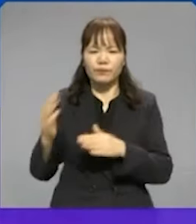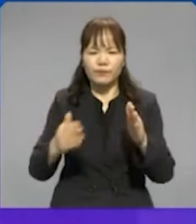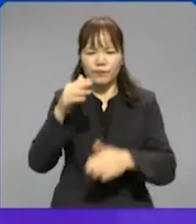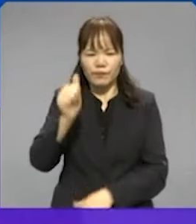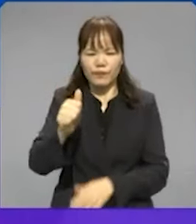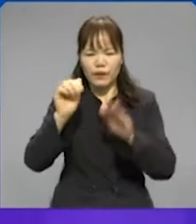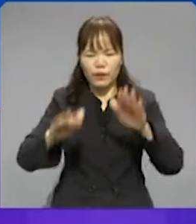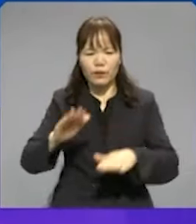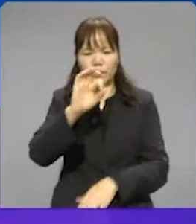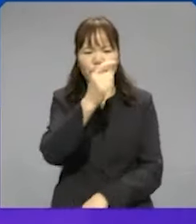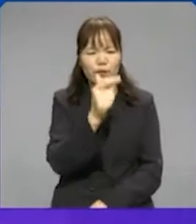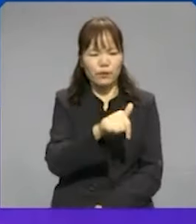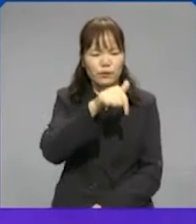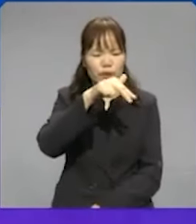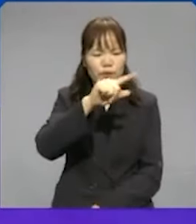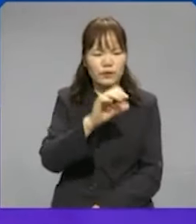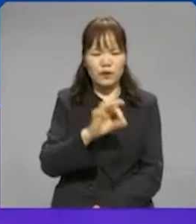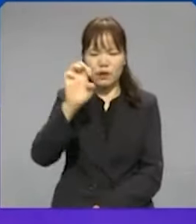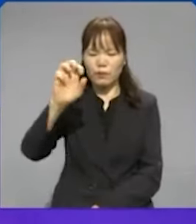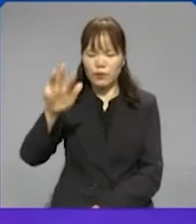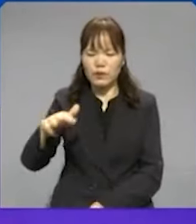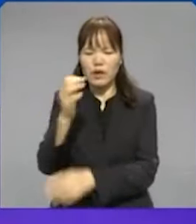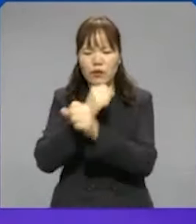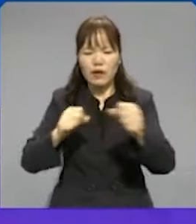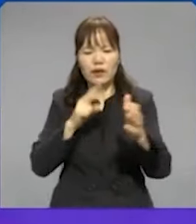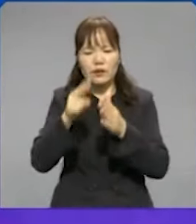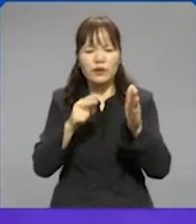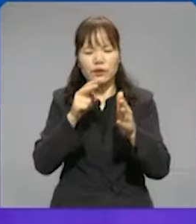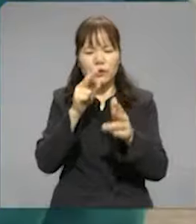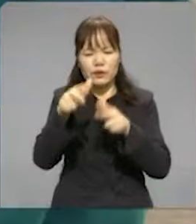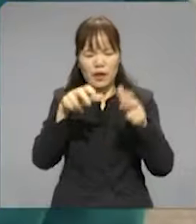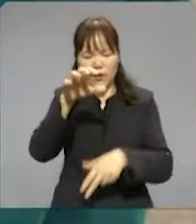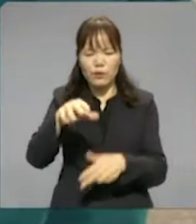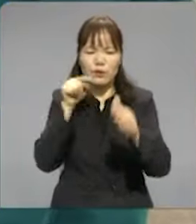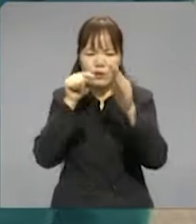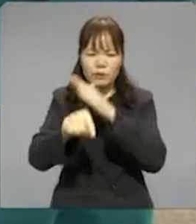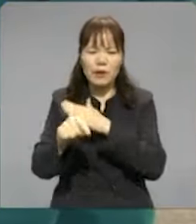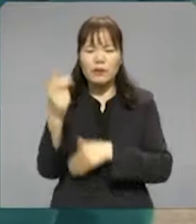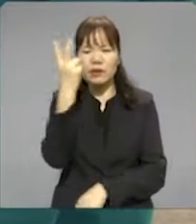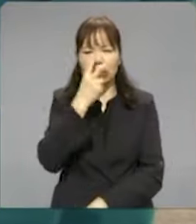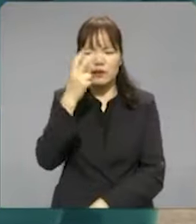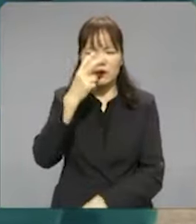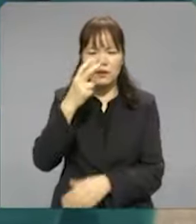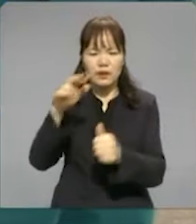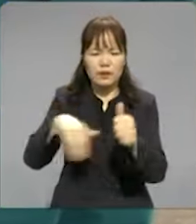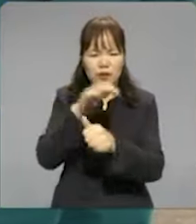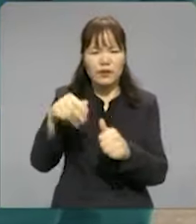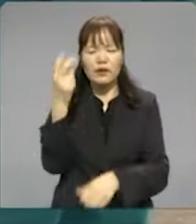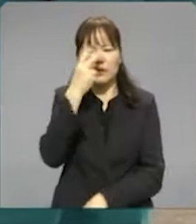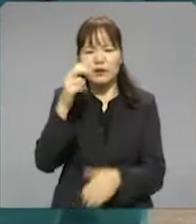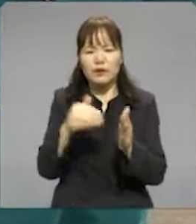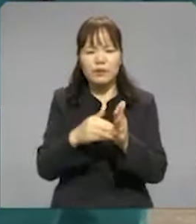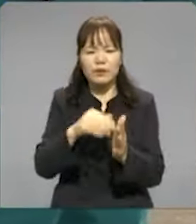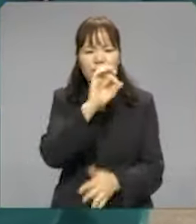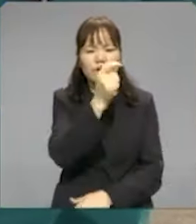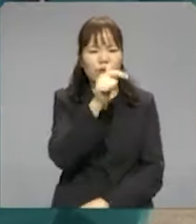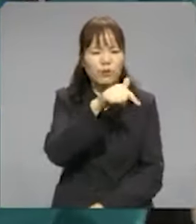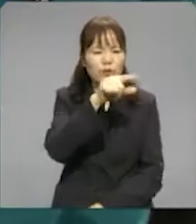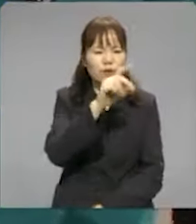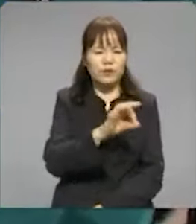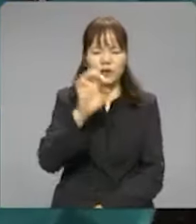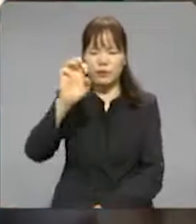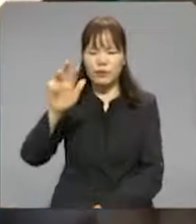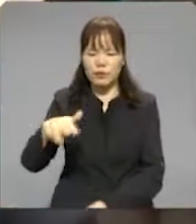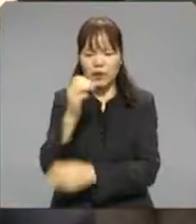경기도지사는 오늘 옥정 포천 광역철도 사업 현장을 방문해 추진 상황을 점검했습니다. 옥정 포천